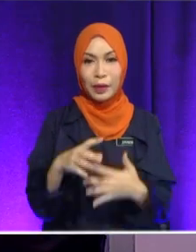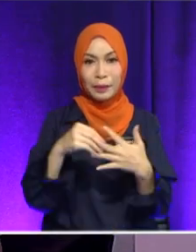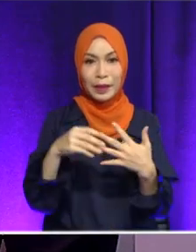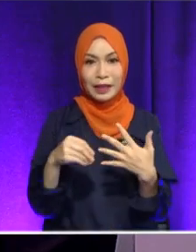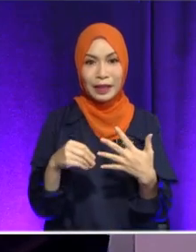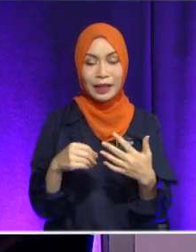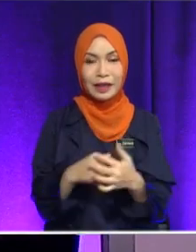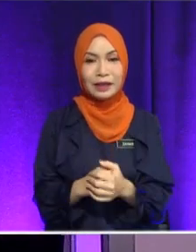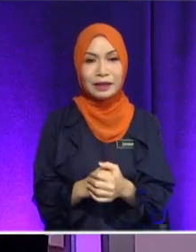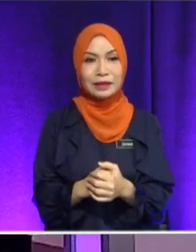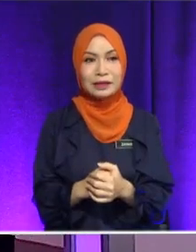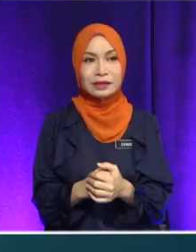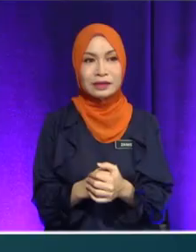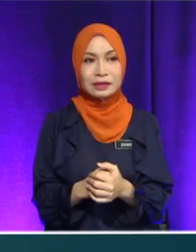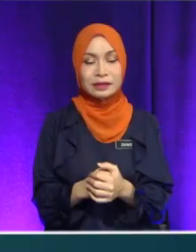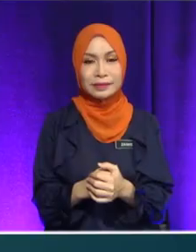adegan